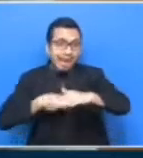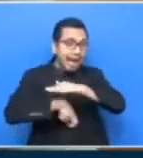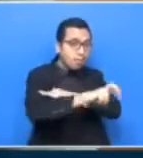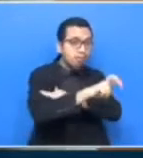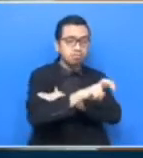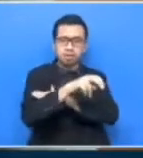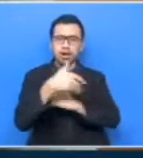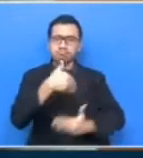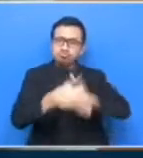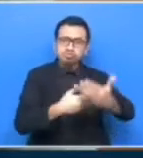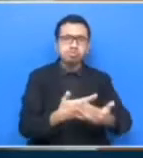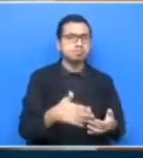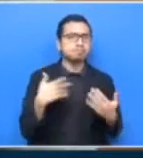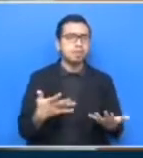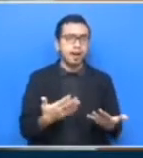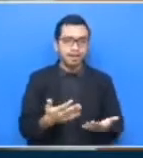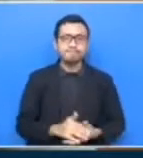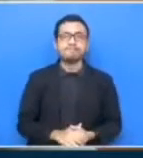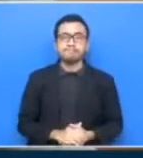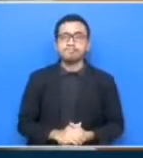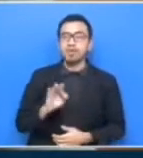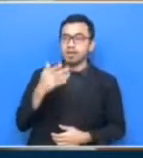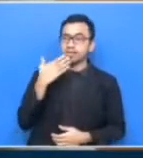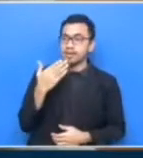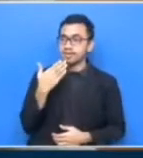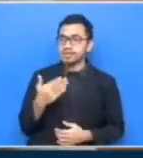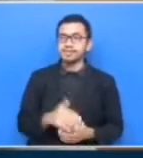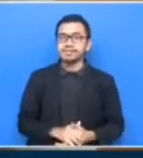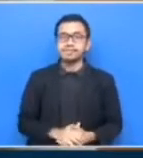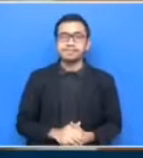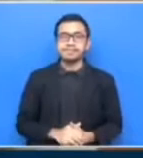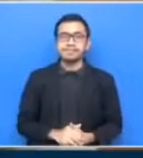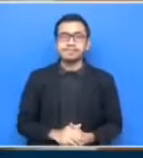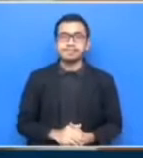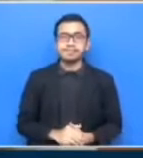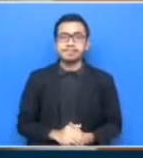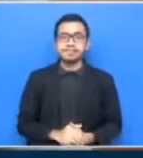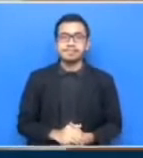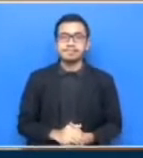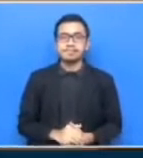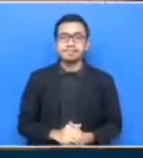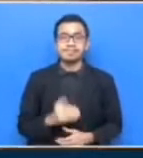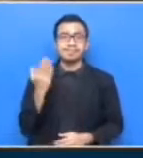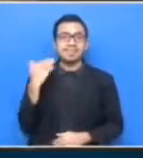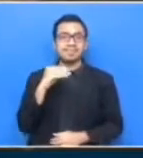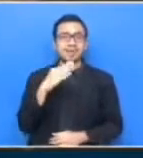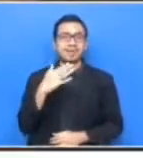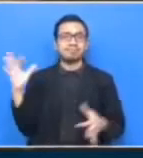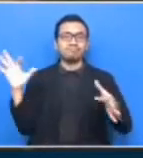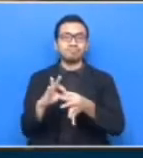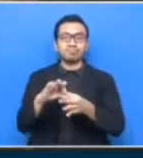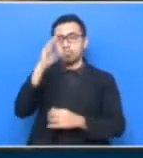updatenya Oh iya terima kasih Mbak Chyntia ke Sejak pagi kami sudah koordinasi dengan Polres